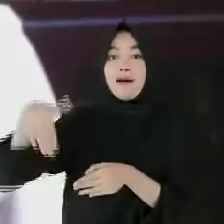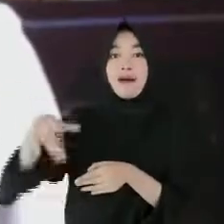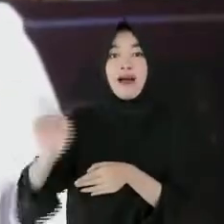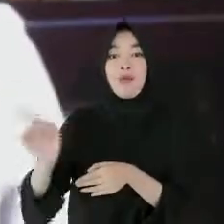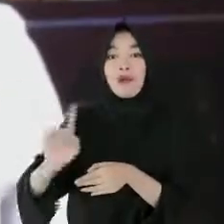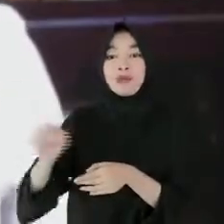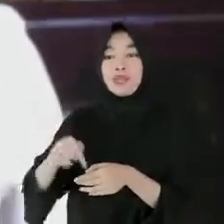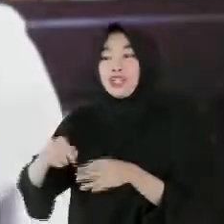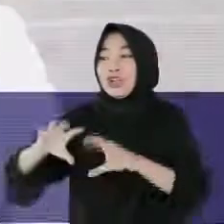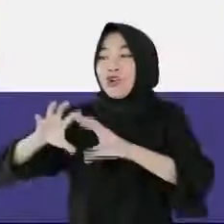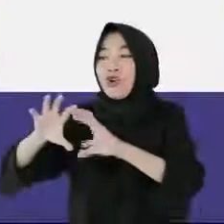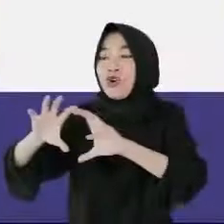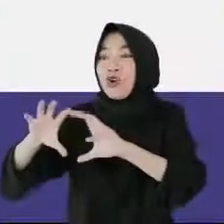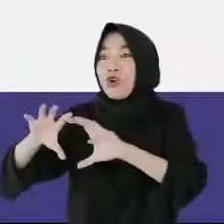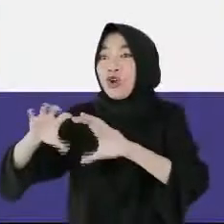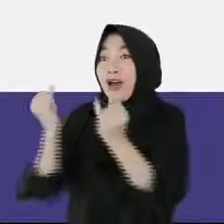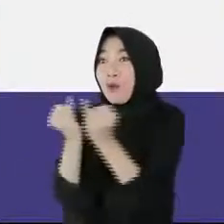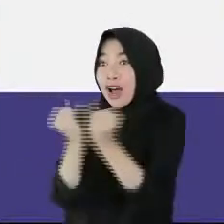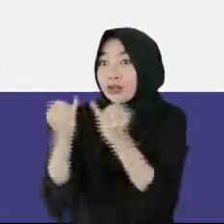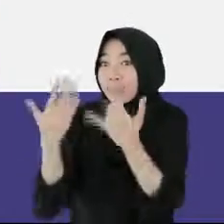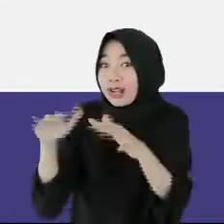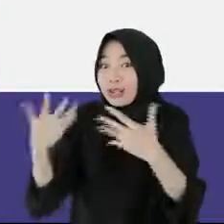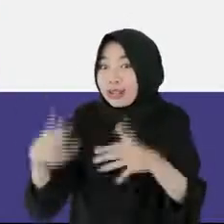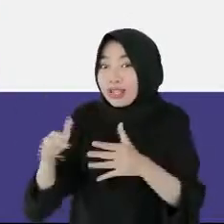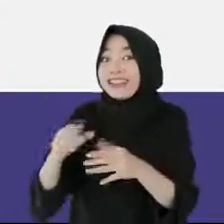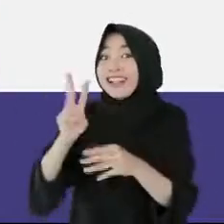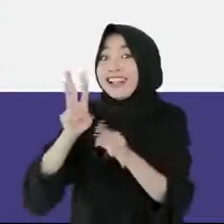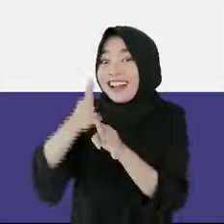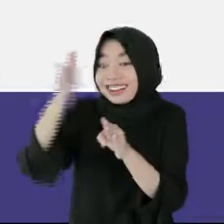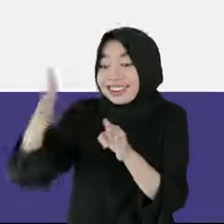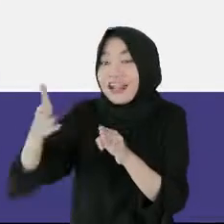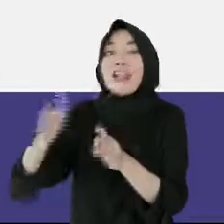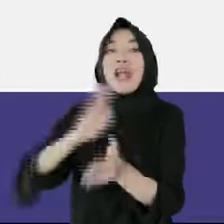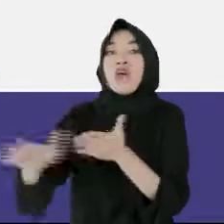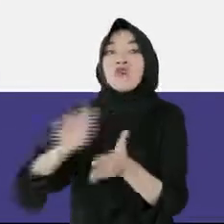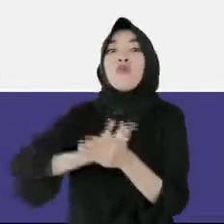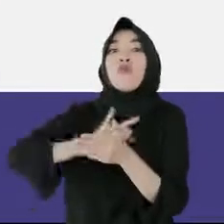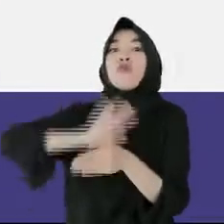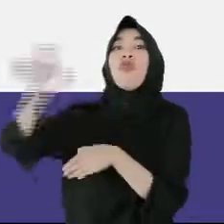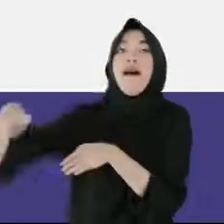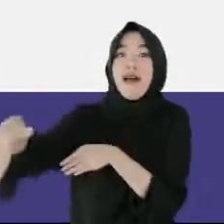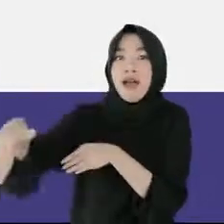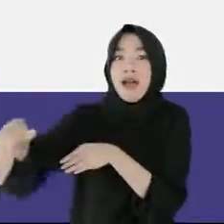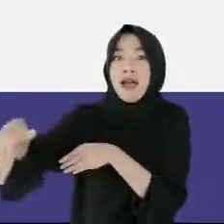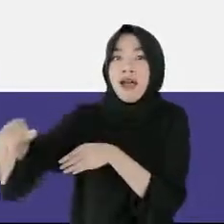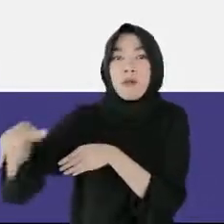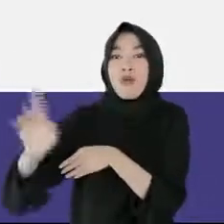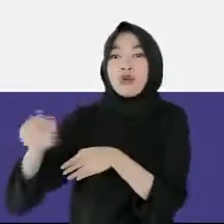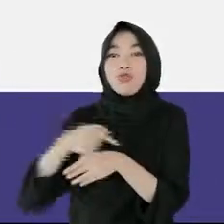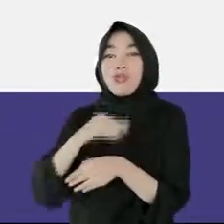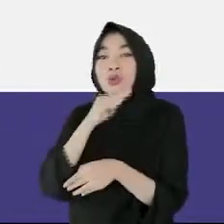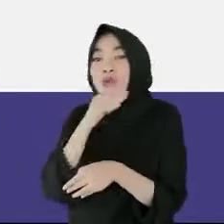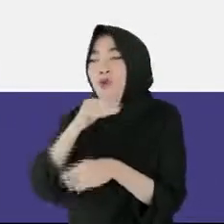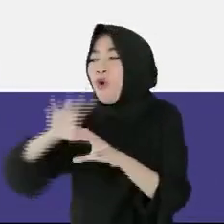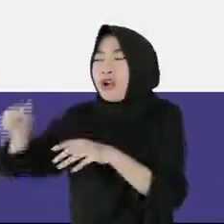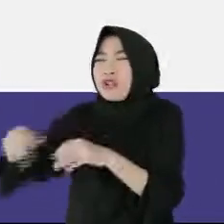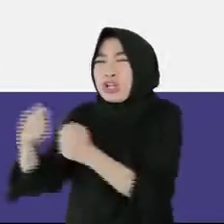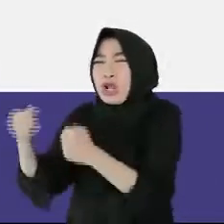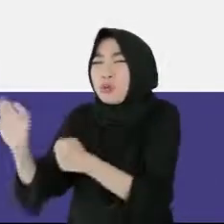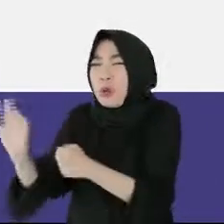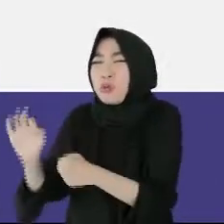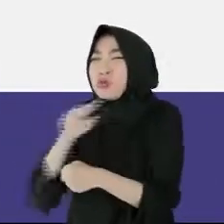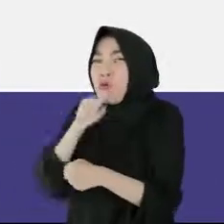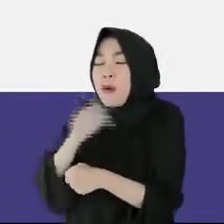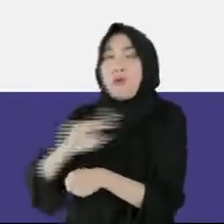221 dan yang kedua baru saja hari Senin yang lalu ada sidang kabinet memang sidang kabinet yaitu membahas